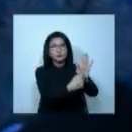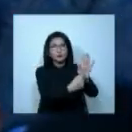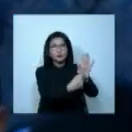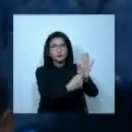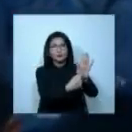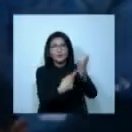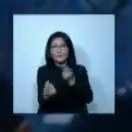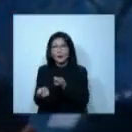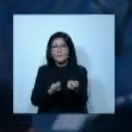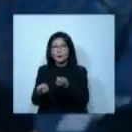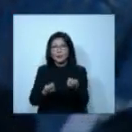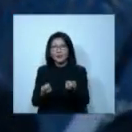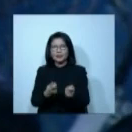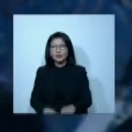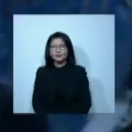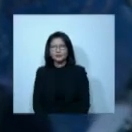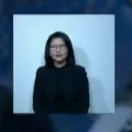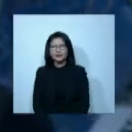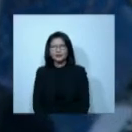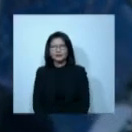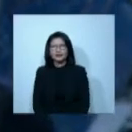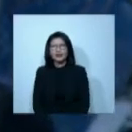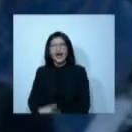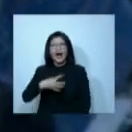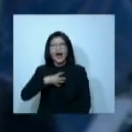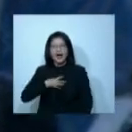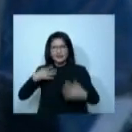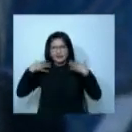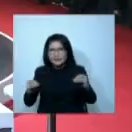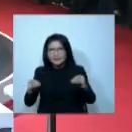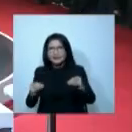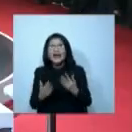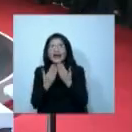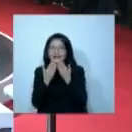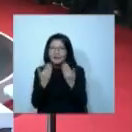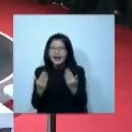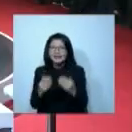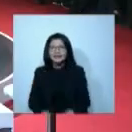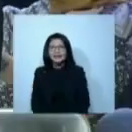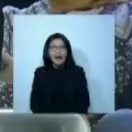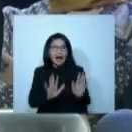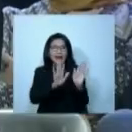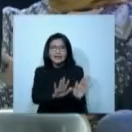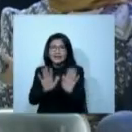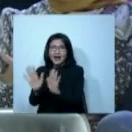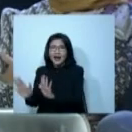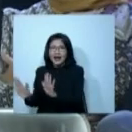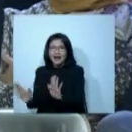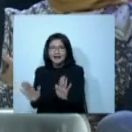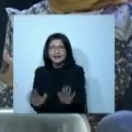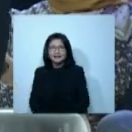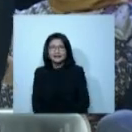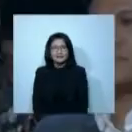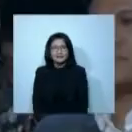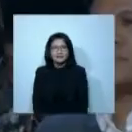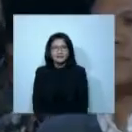melihat politikus apatis gitu. Lalu juga melihat politik itu juga ada yang optimis lah. Katakan anggap seperti itu. Nah, bagi mereka